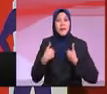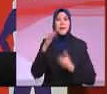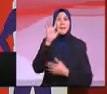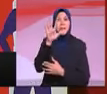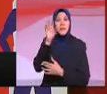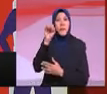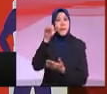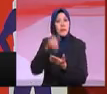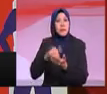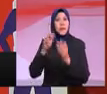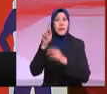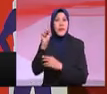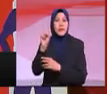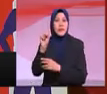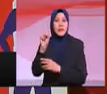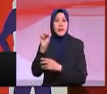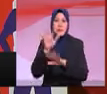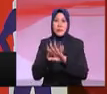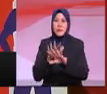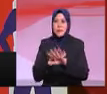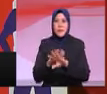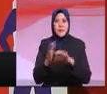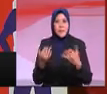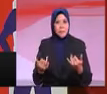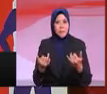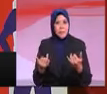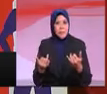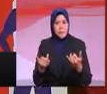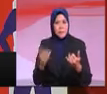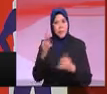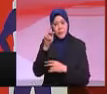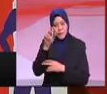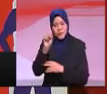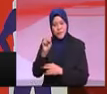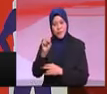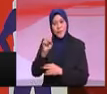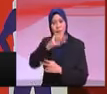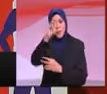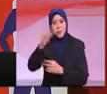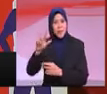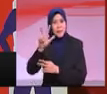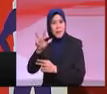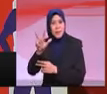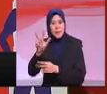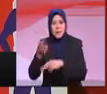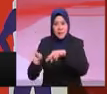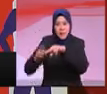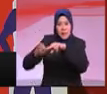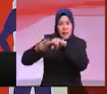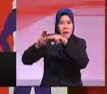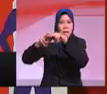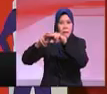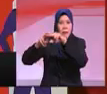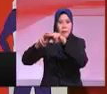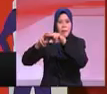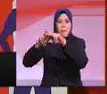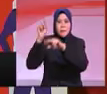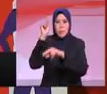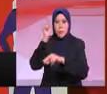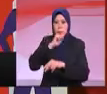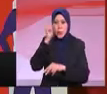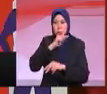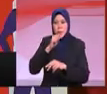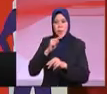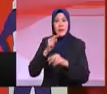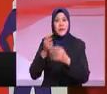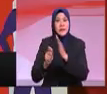kes. Jadi dengan walaupun kes gelombang ketiga meningkat secara mendadak